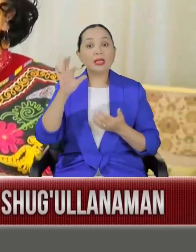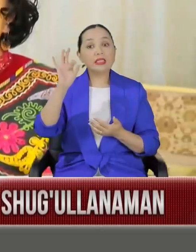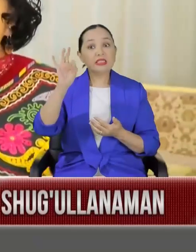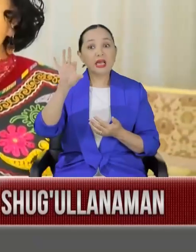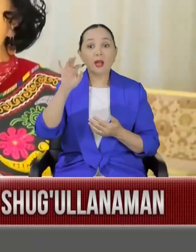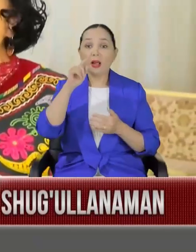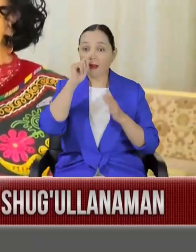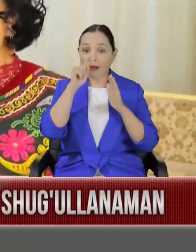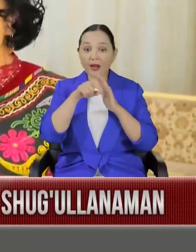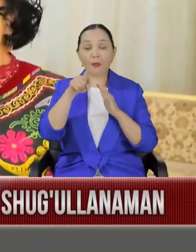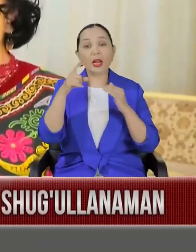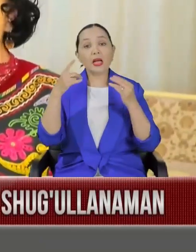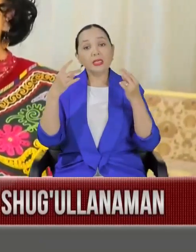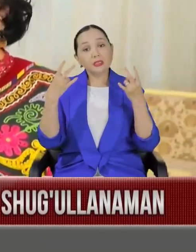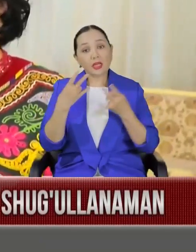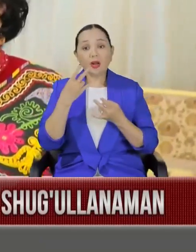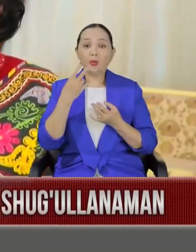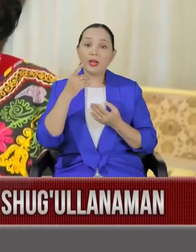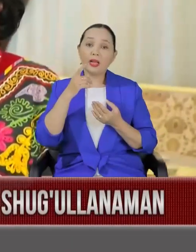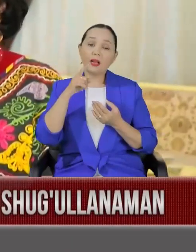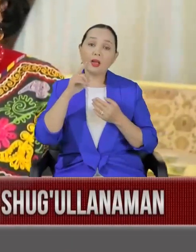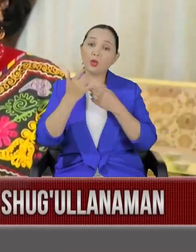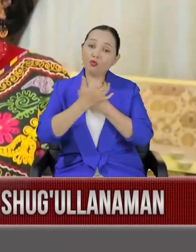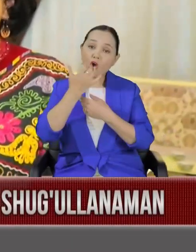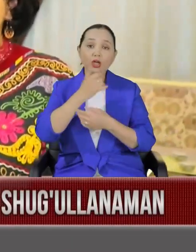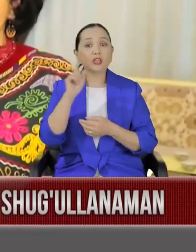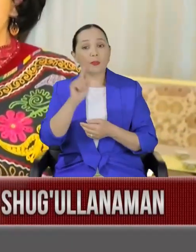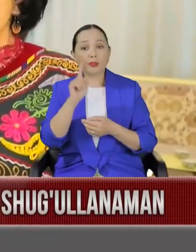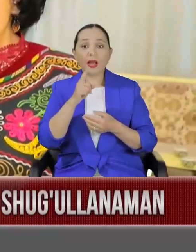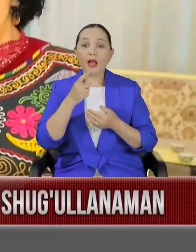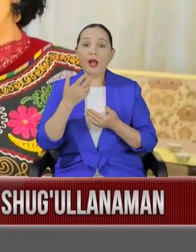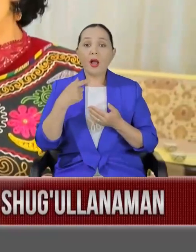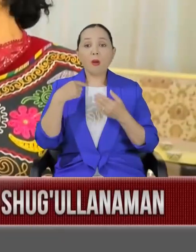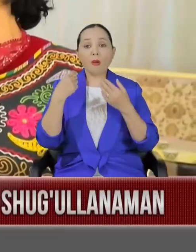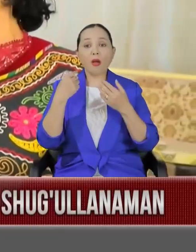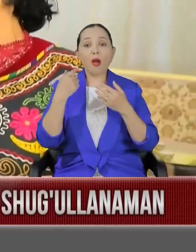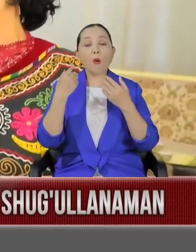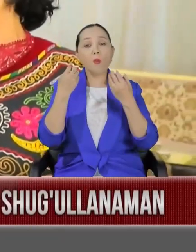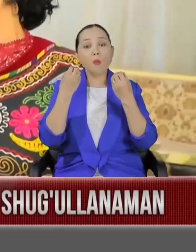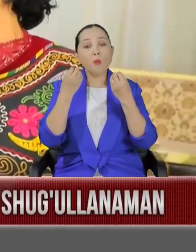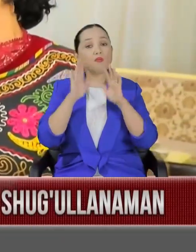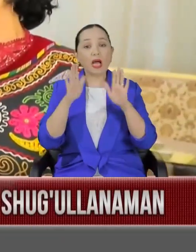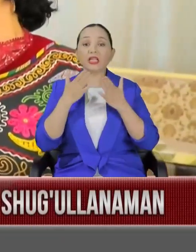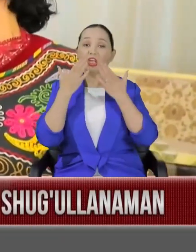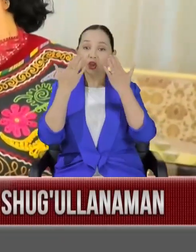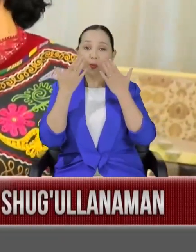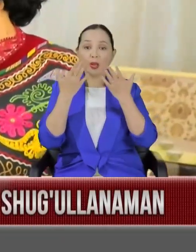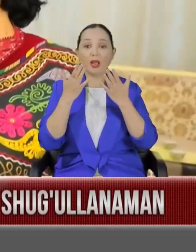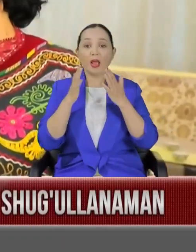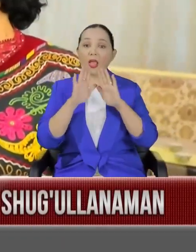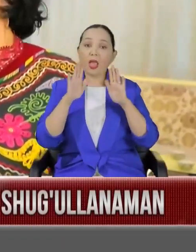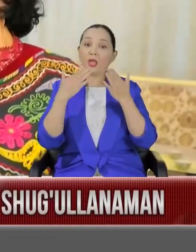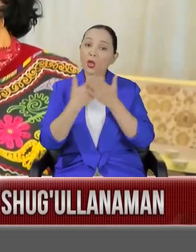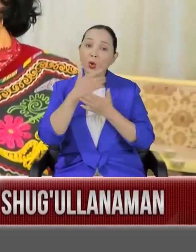Telegramga zo'rg'a kiraman, u ham zarur ish bilan bo'lganda ssenariy yuborish yoki men bo'sh vaqtimni faqat kitob o'qiyman. Yoki yangi